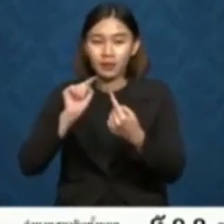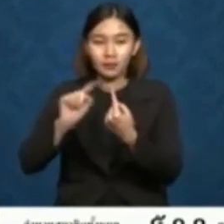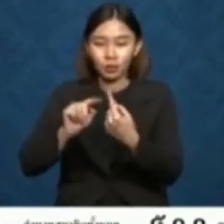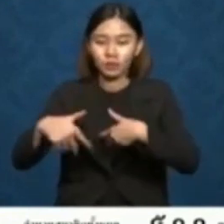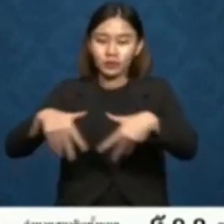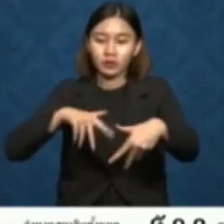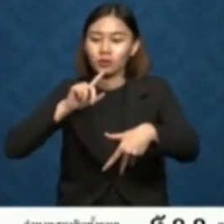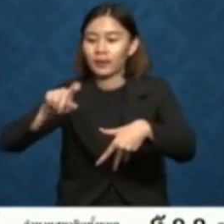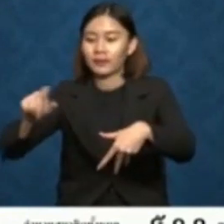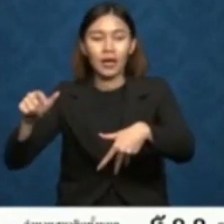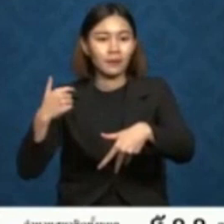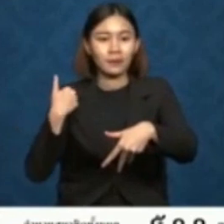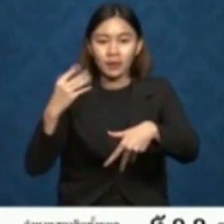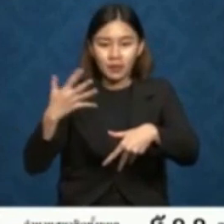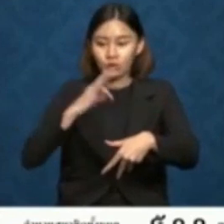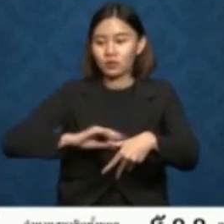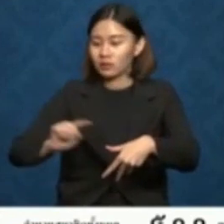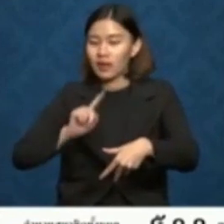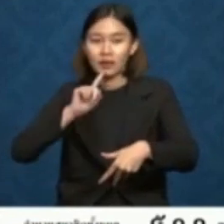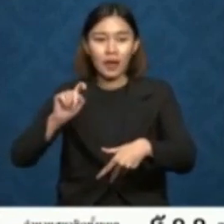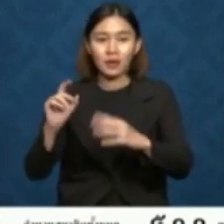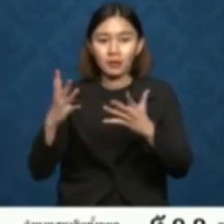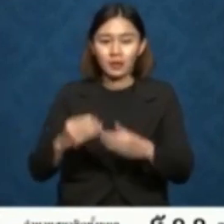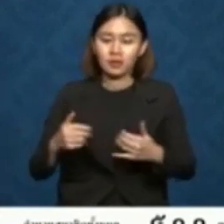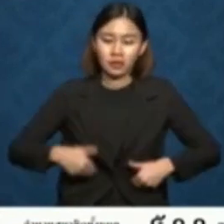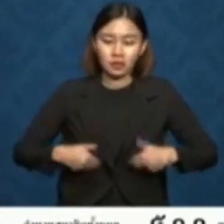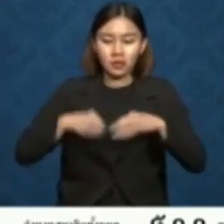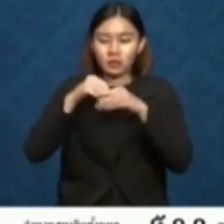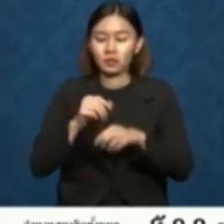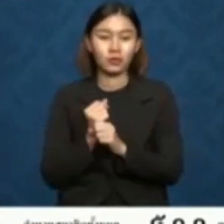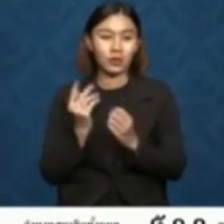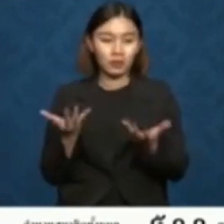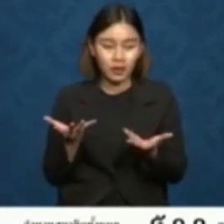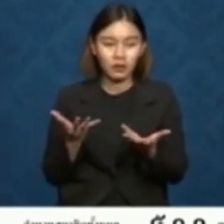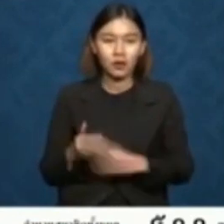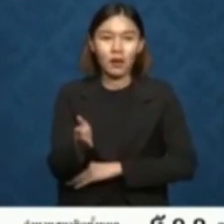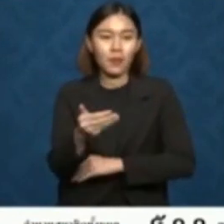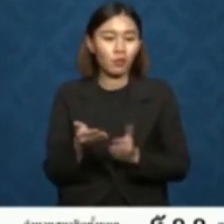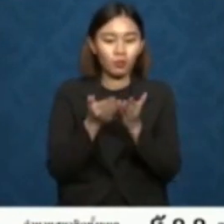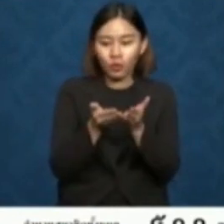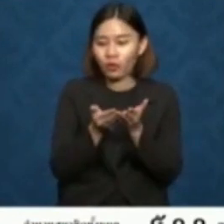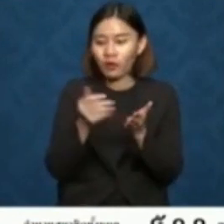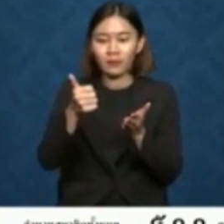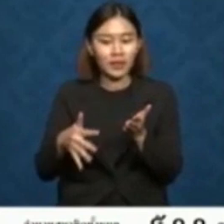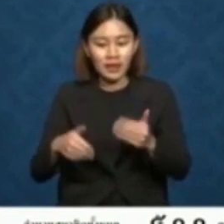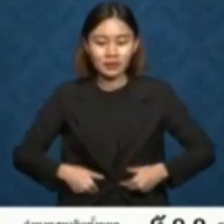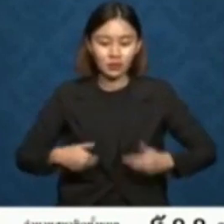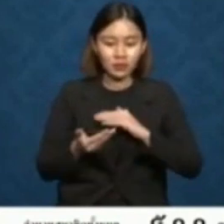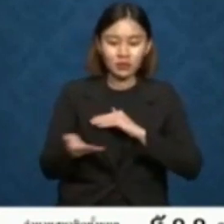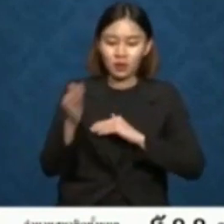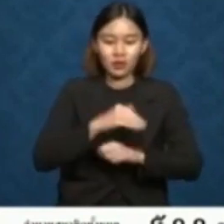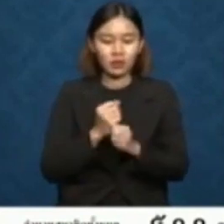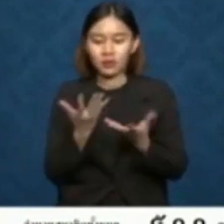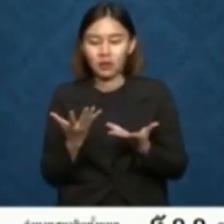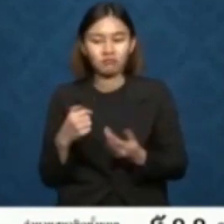าลงไปถามพี่น้องประชาชนว่าเขาเป็นอย่างไรกันบ้างอยู่กันได้อยู่กันอย่างไรได้บ้างประมงออกเรือไม่ได้เป็นยังไงบ้างชีวิต